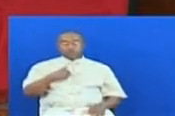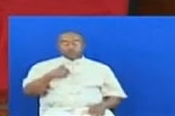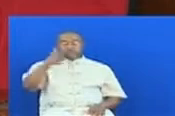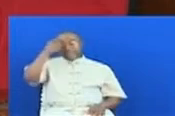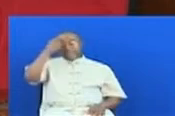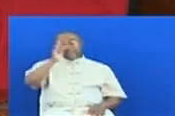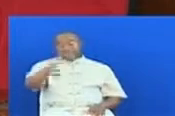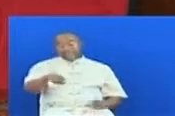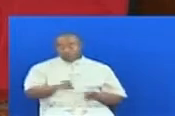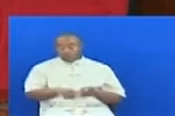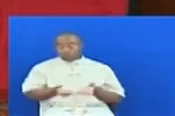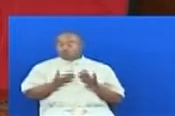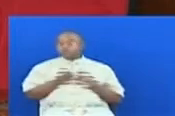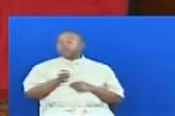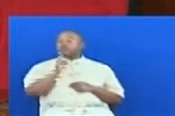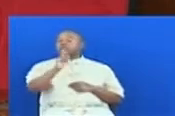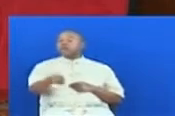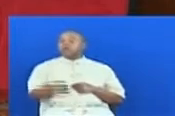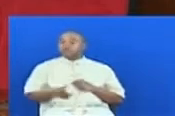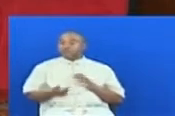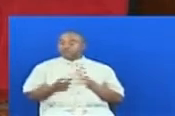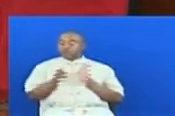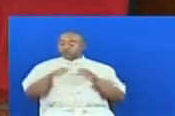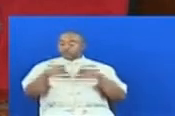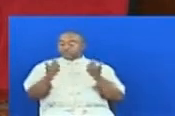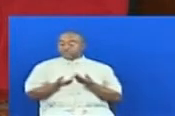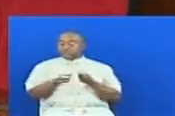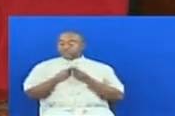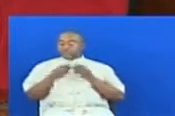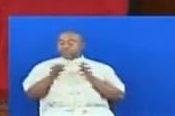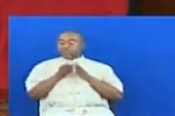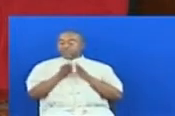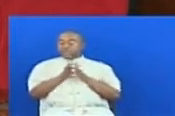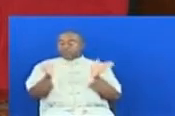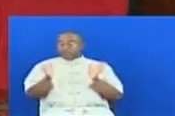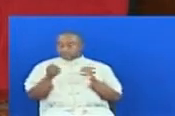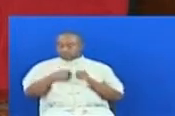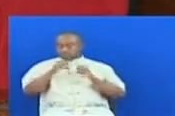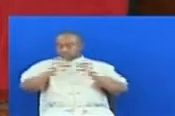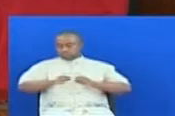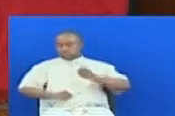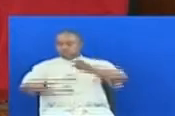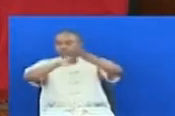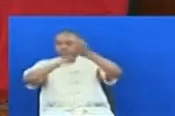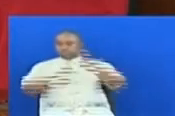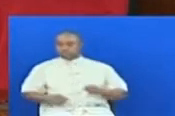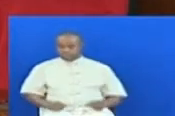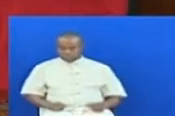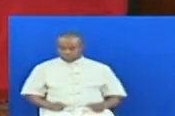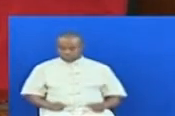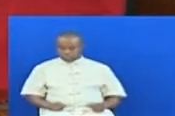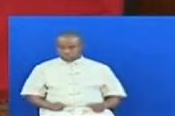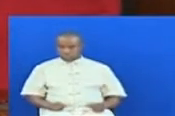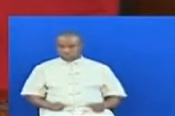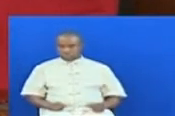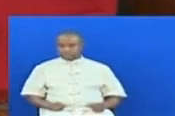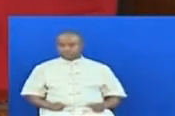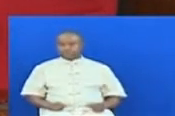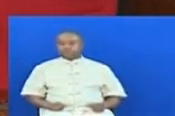uwezo ninao, kama chama kitanipa ridhaa basi naomba mniunge mkono. Baada ya kusema hayo, Mheshimiwa Naibu